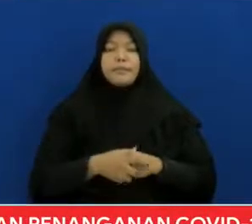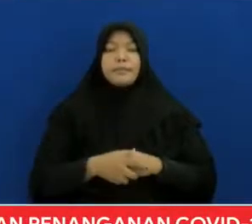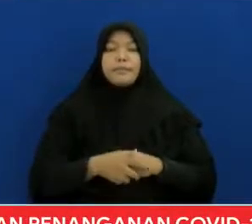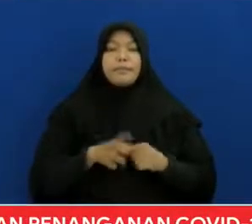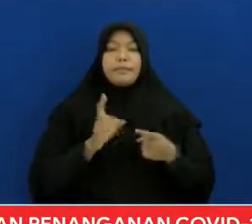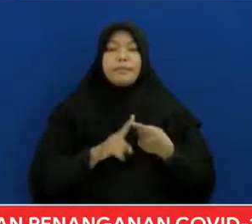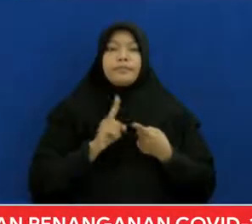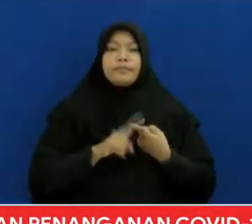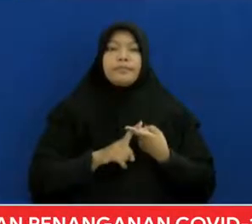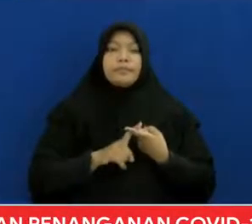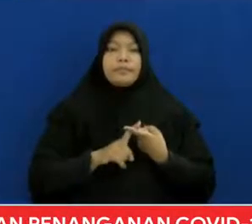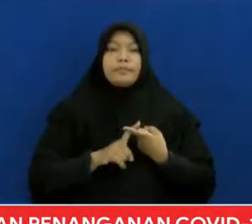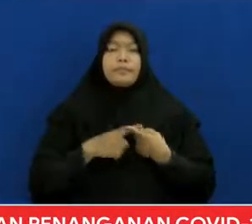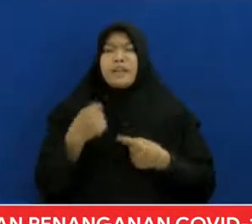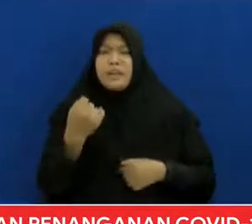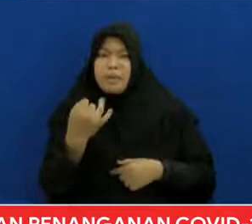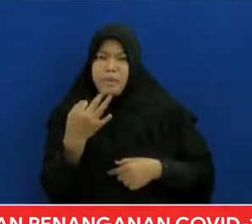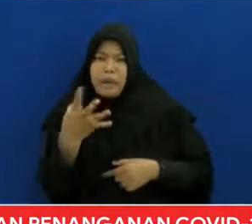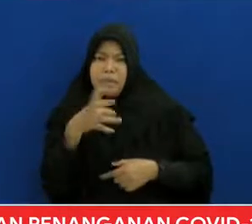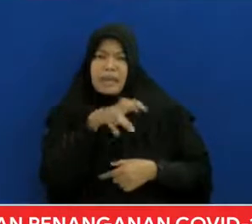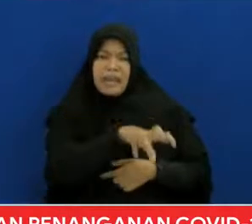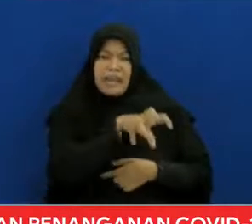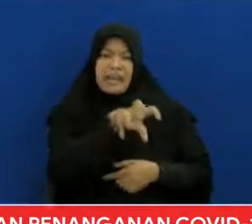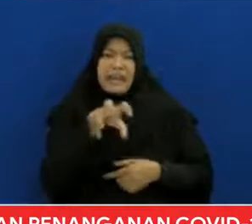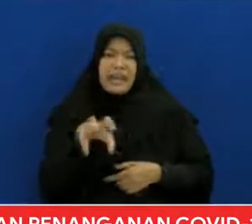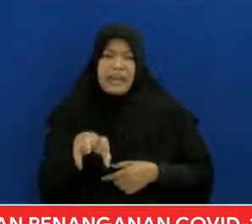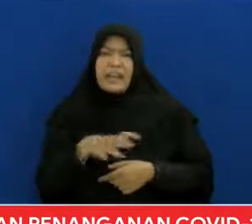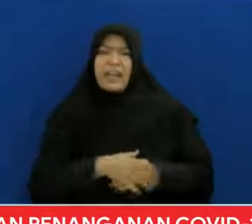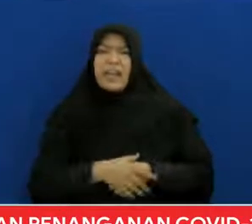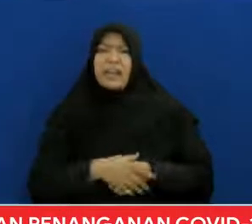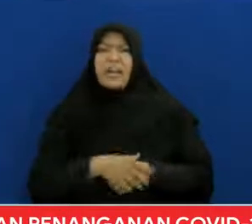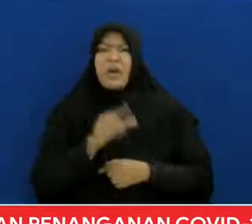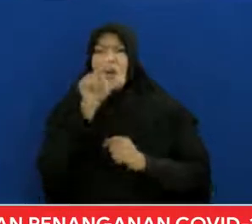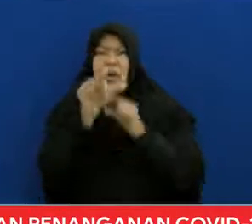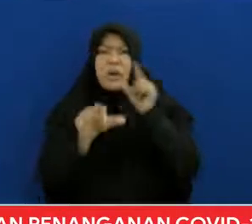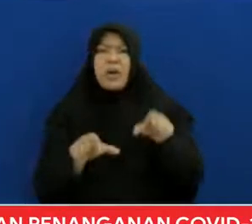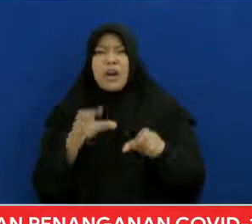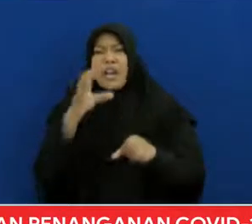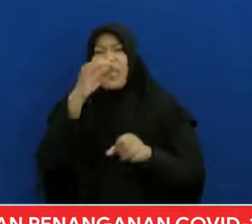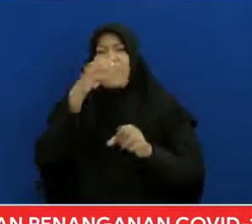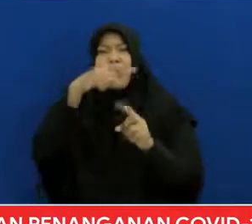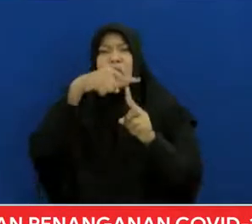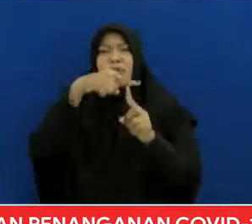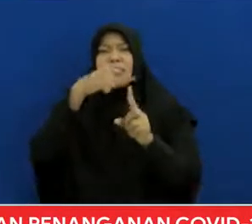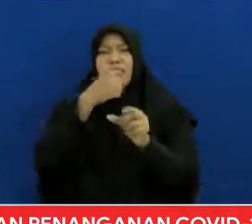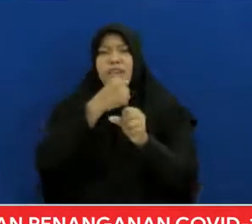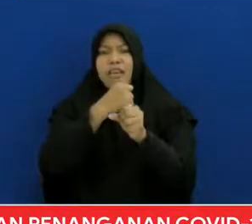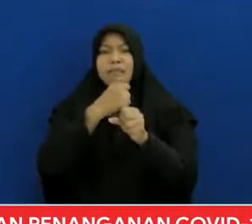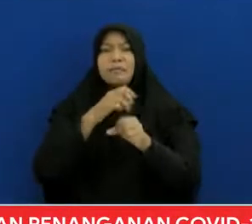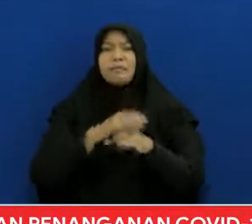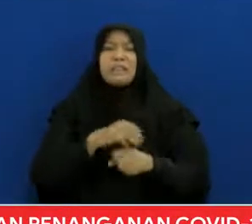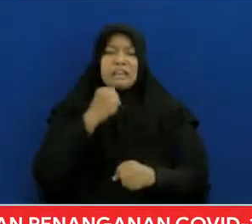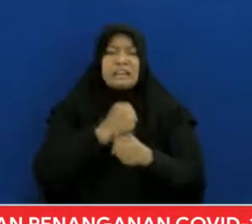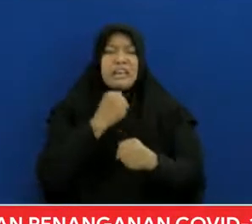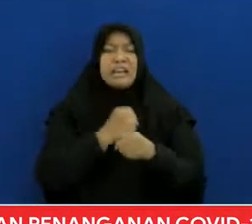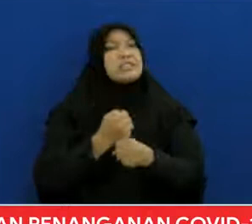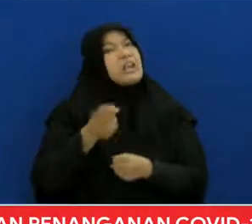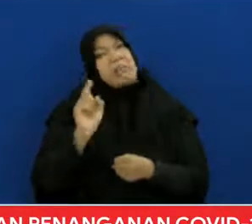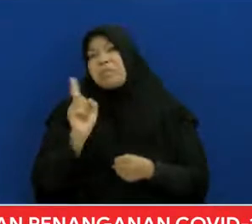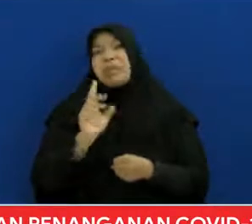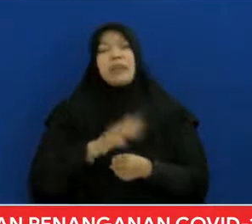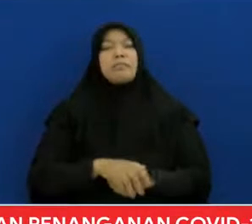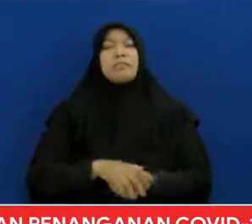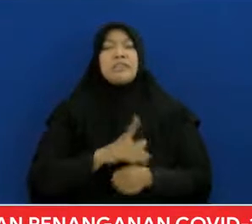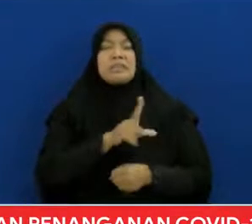pertama, di beberapa daerah ada data soal OTG atau orang tanpa gejala. Selama